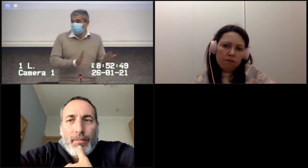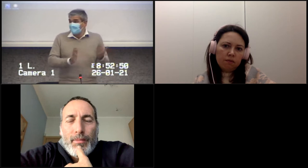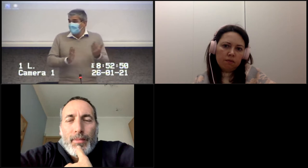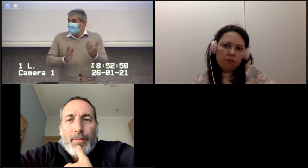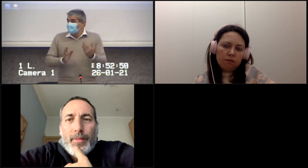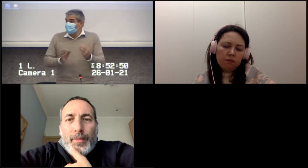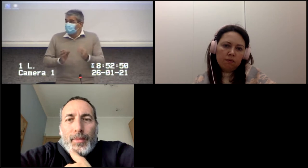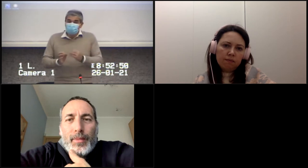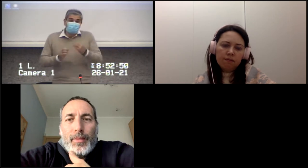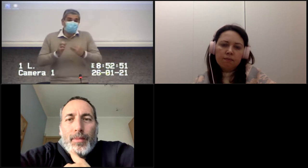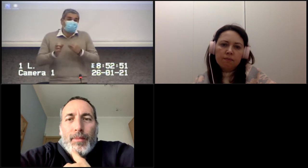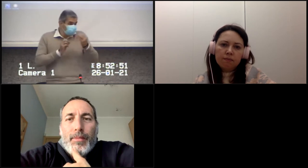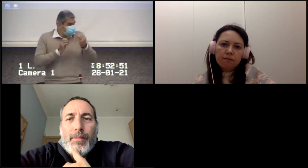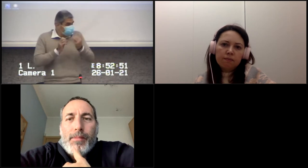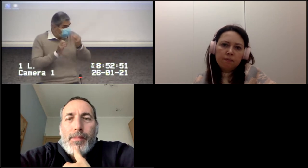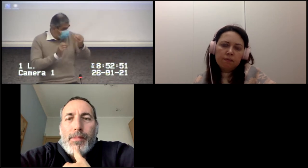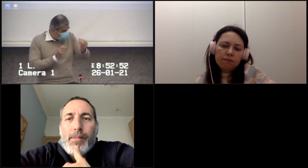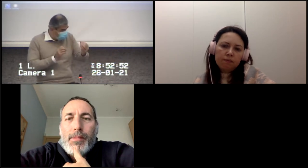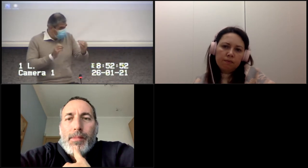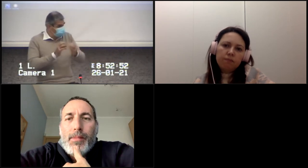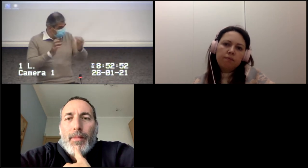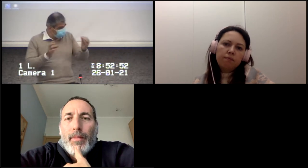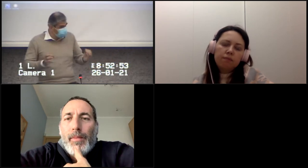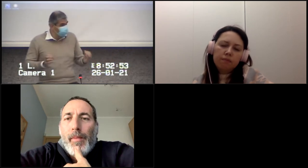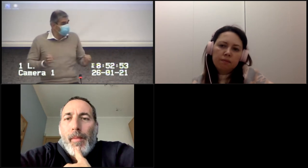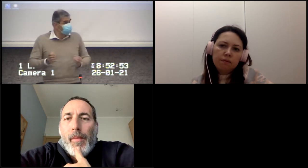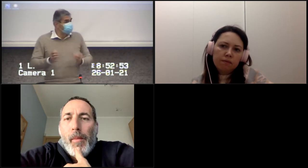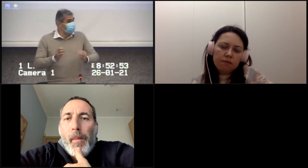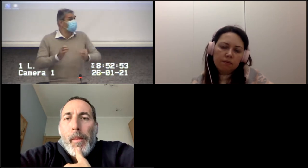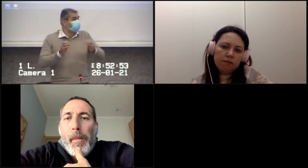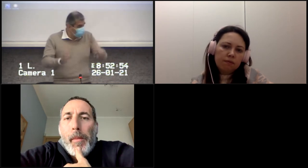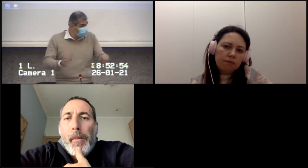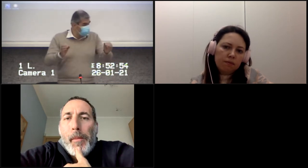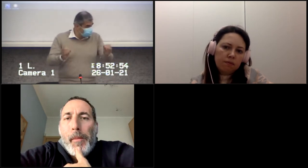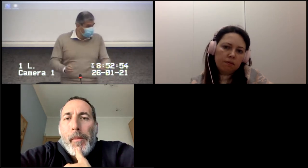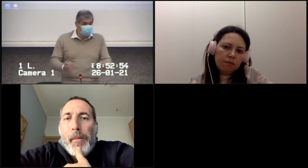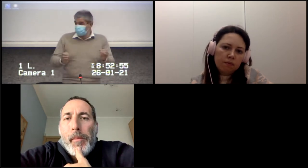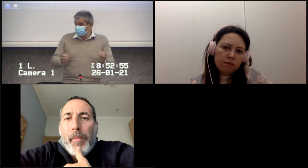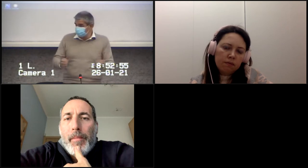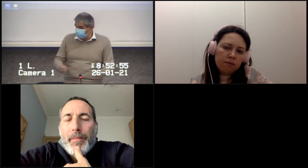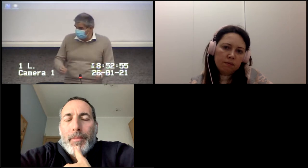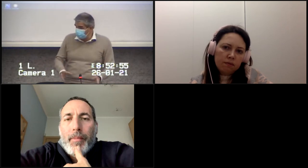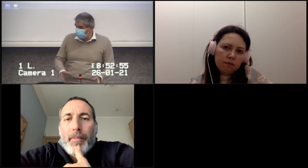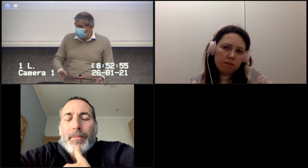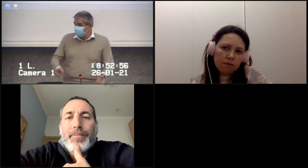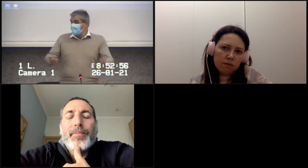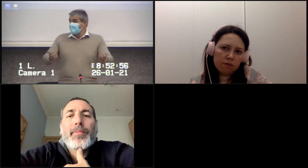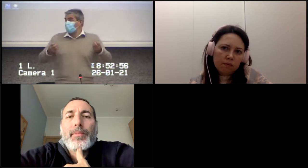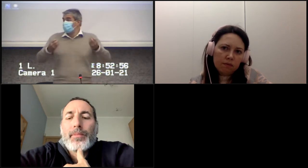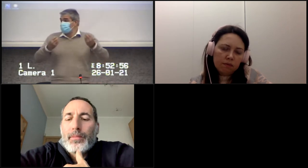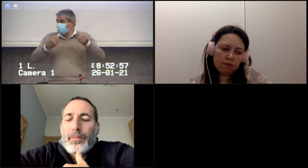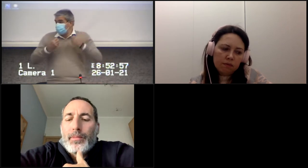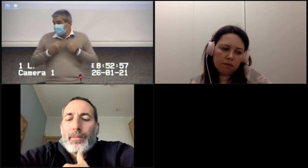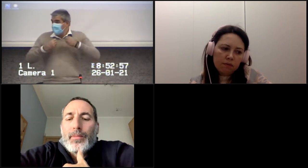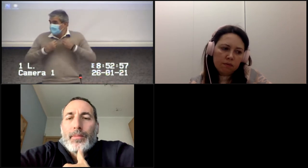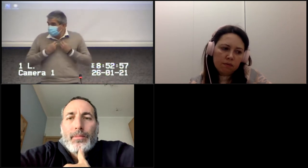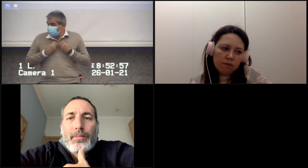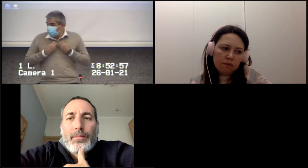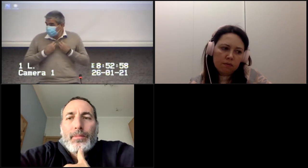eccessivamente limitare la nostra capacità da questo punto di vista di governo sostanziale del territorio. E quindi